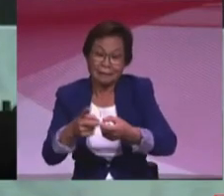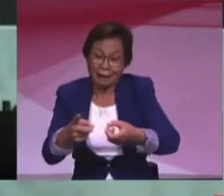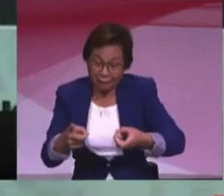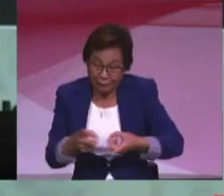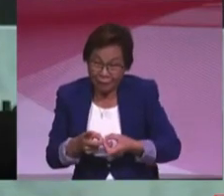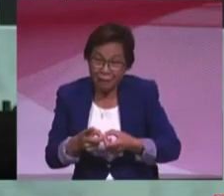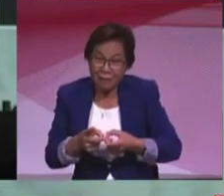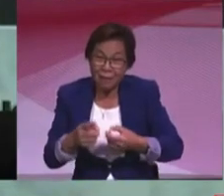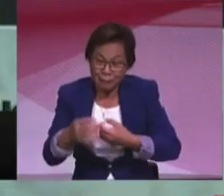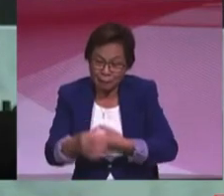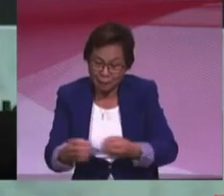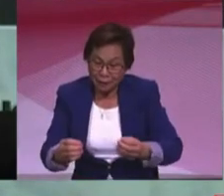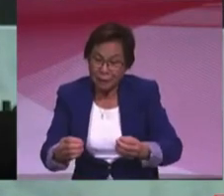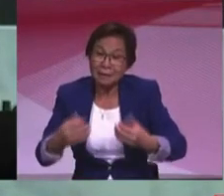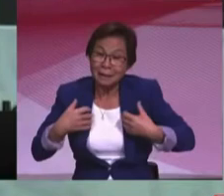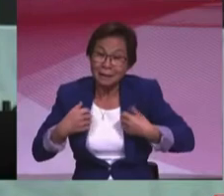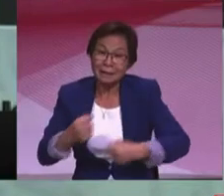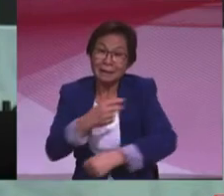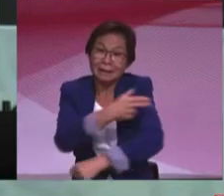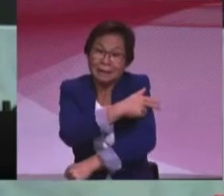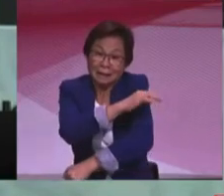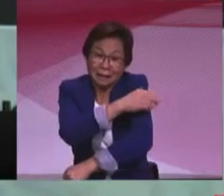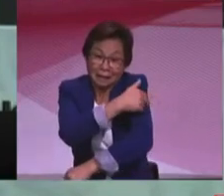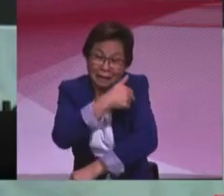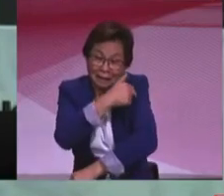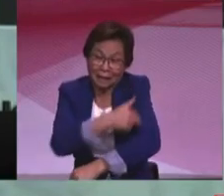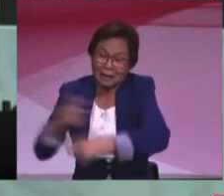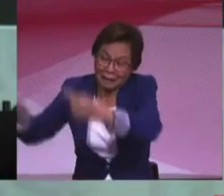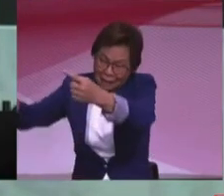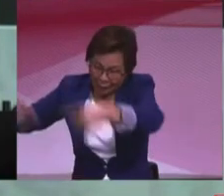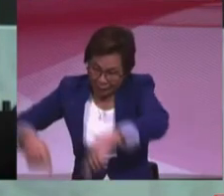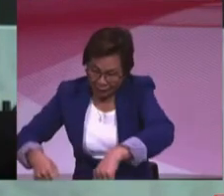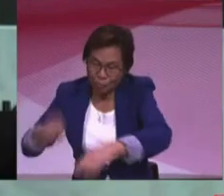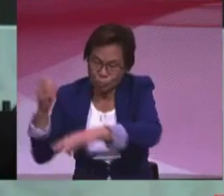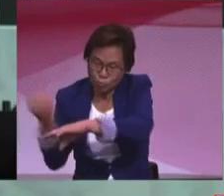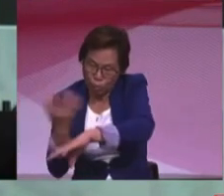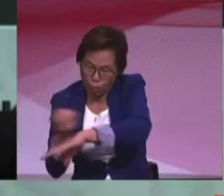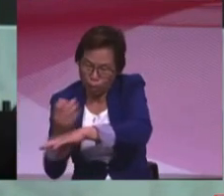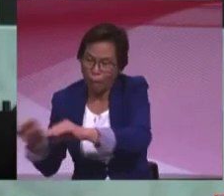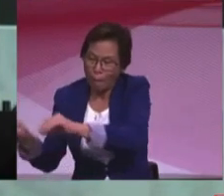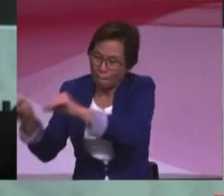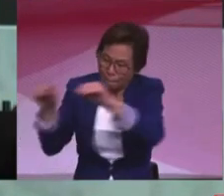datang dan untuk memindahkan pesakit ke hospital.